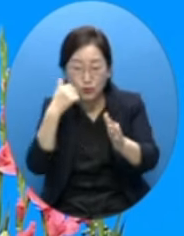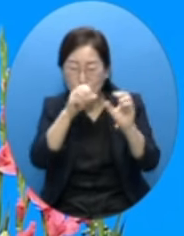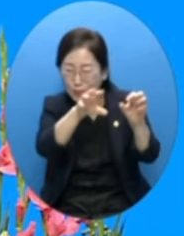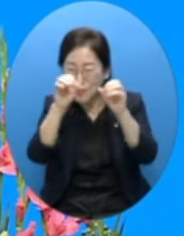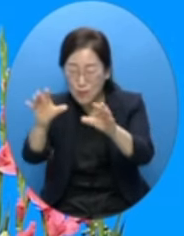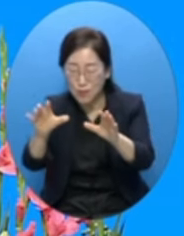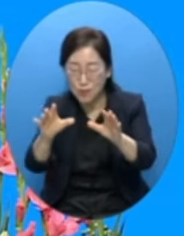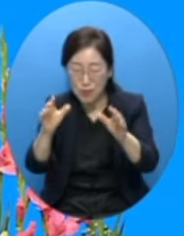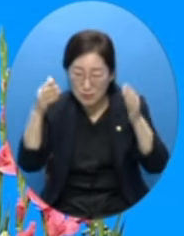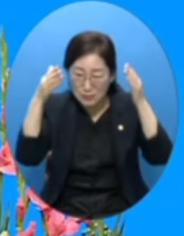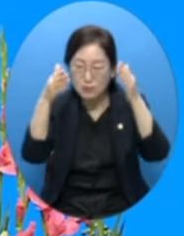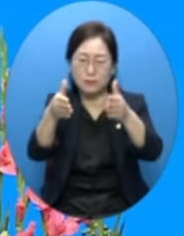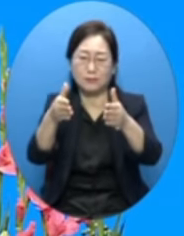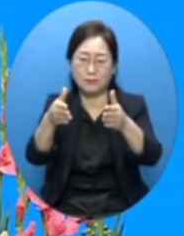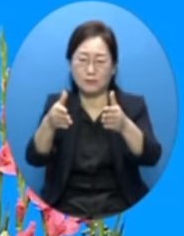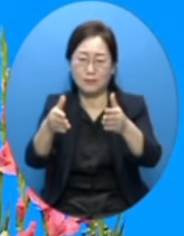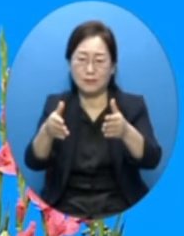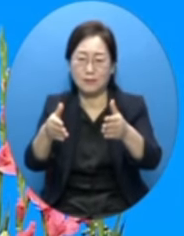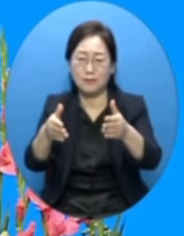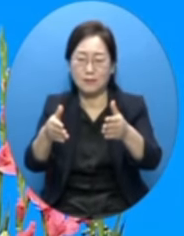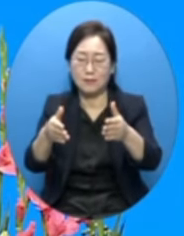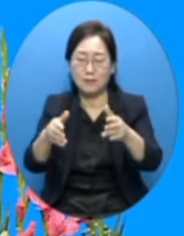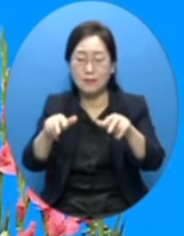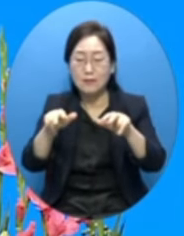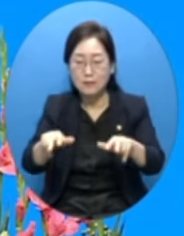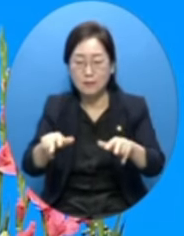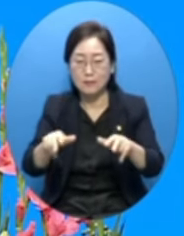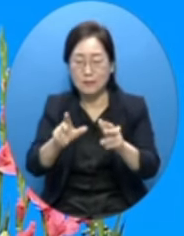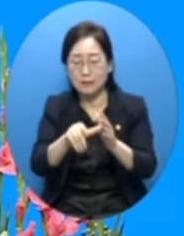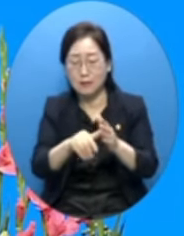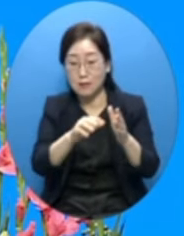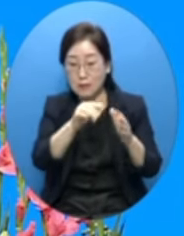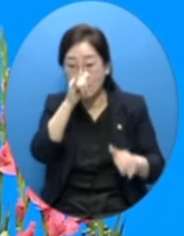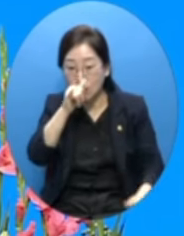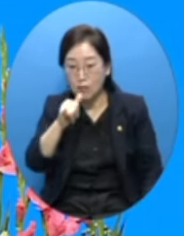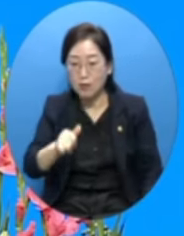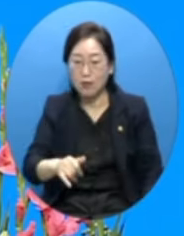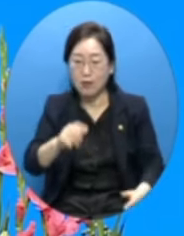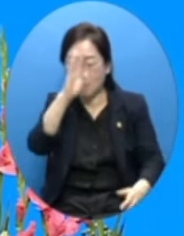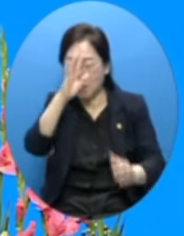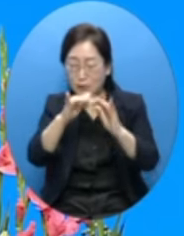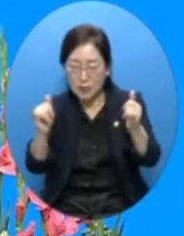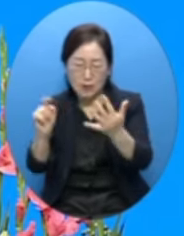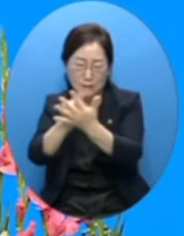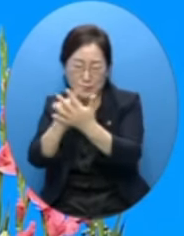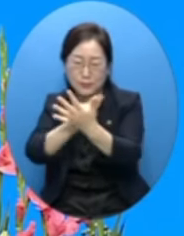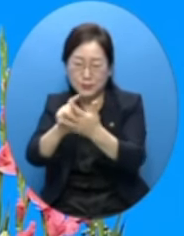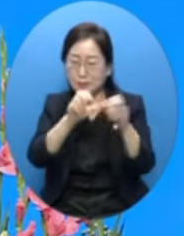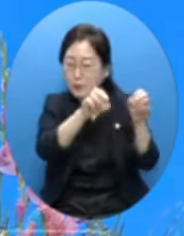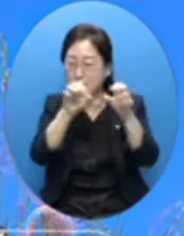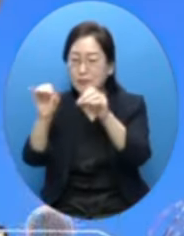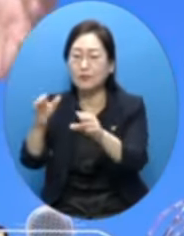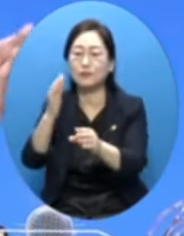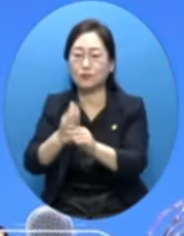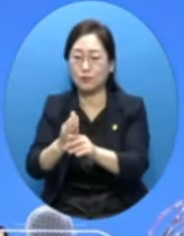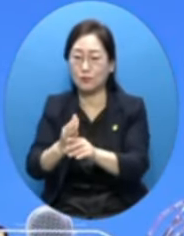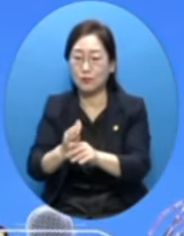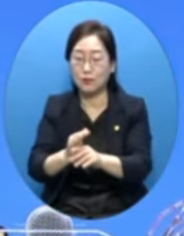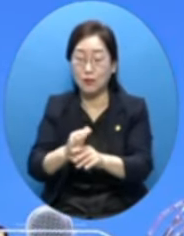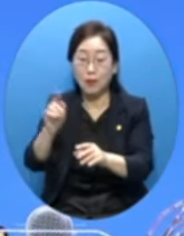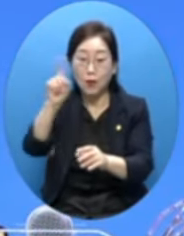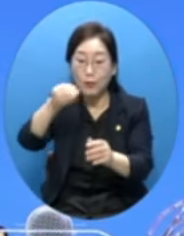위해서 그는 시간을 내어서 환자들을 찾아가고 많은 사람마다 복음을 전했습니다. 어떠한